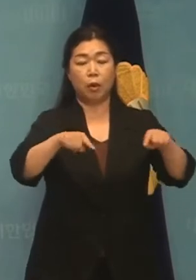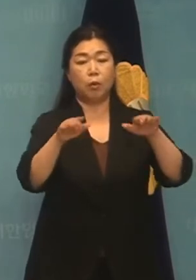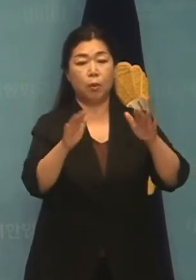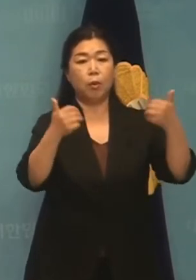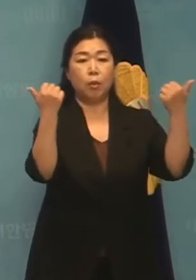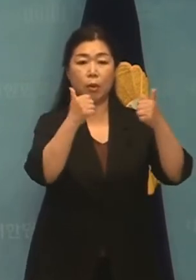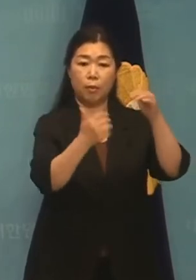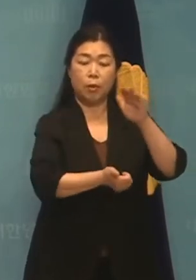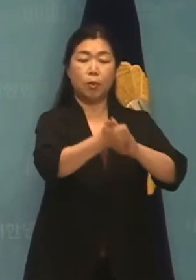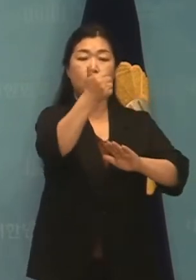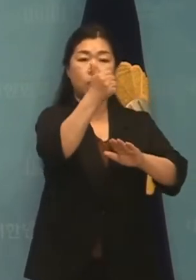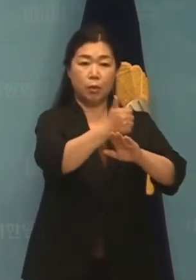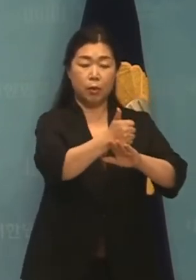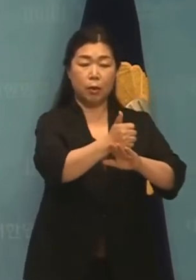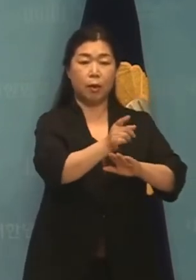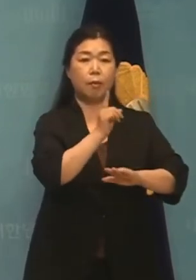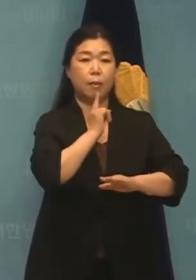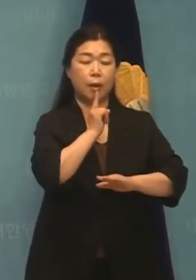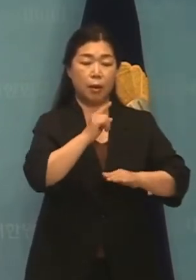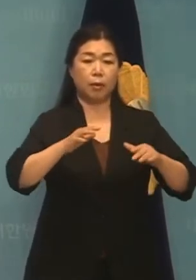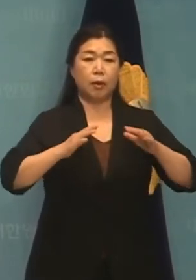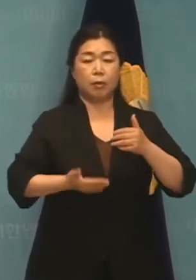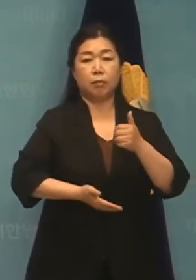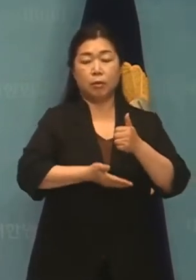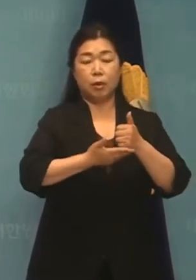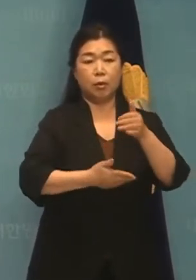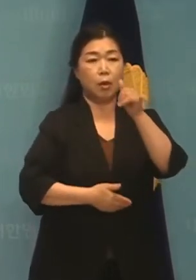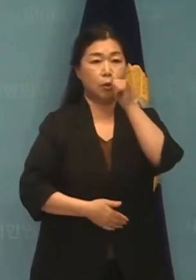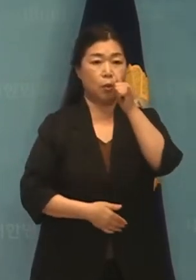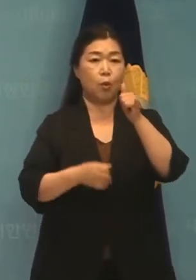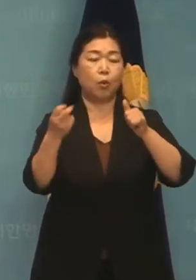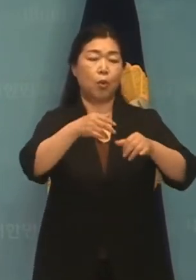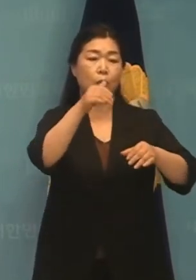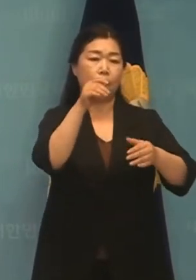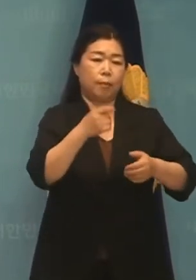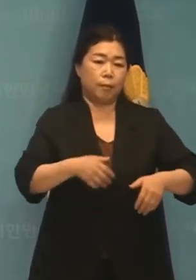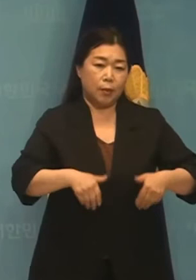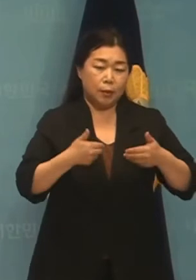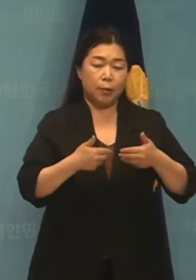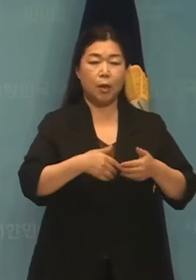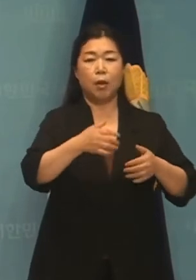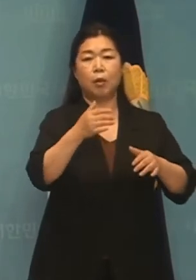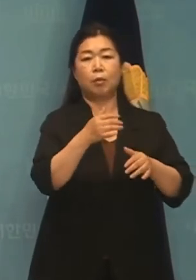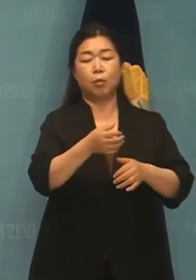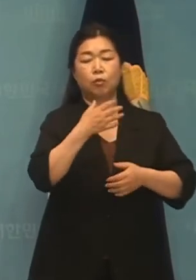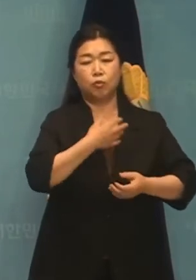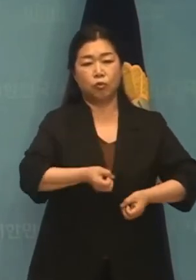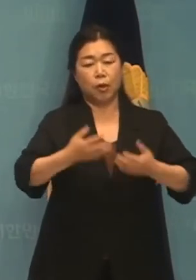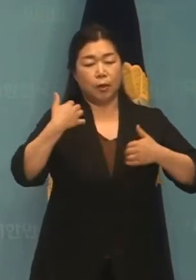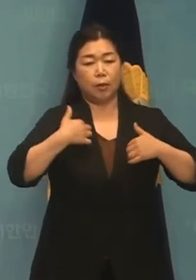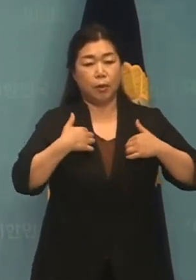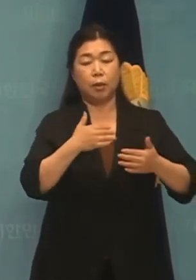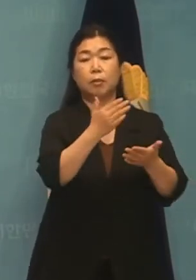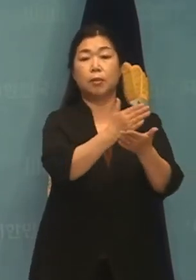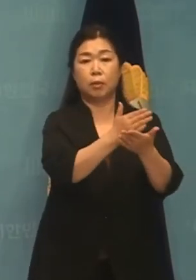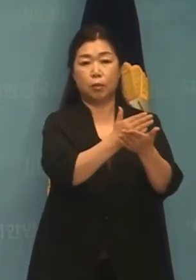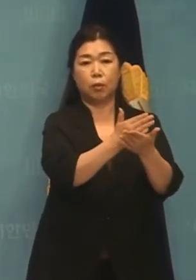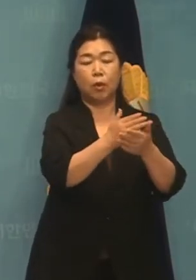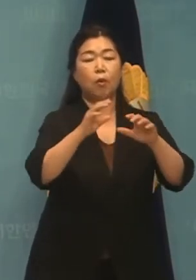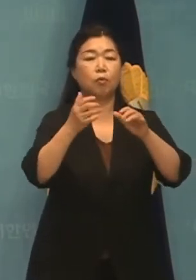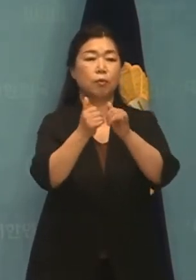회담이 성공적이었다고 자화자찬하며 선거비 축배를 낼 것이 아니라